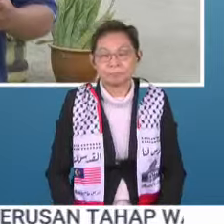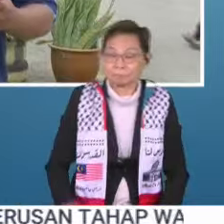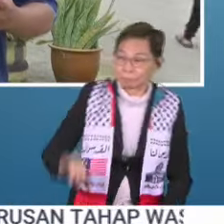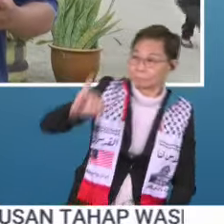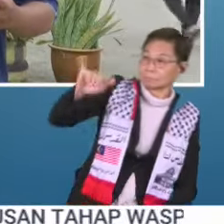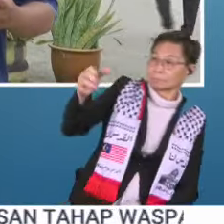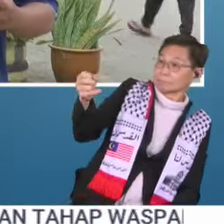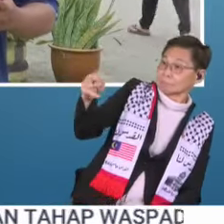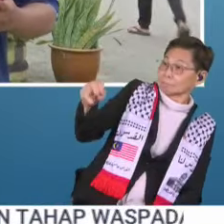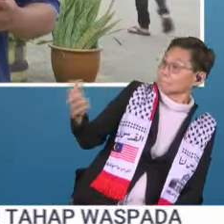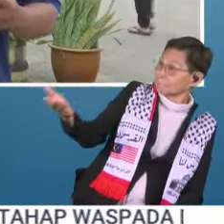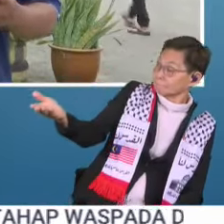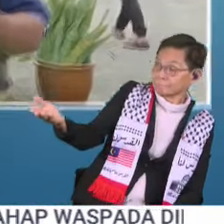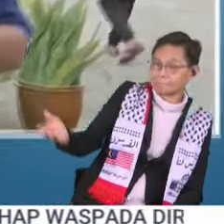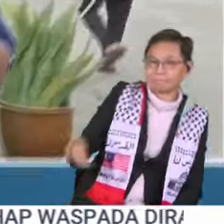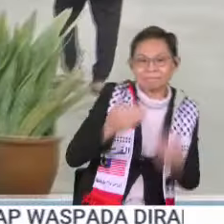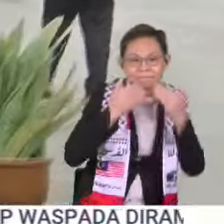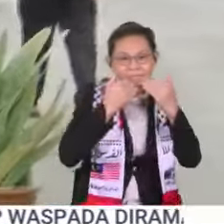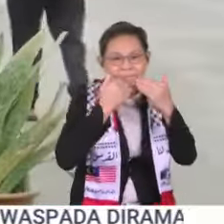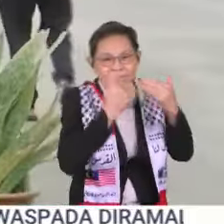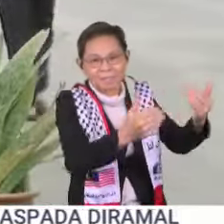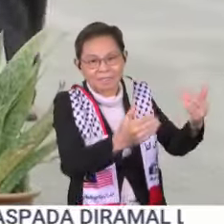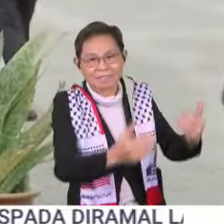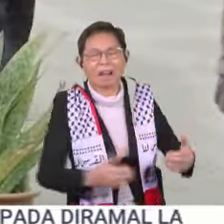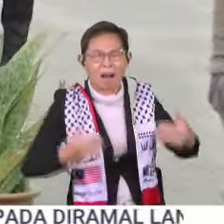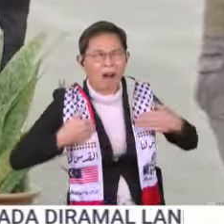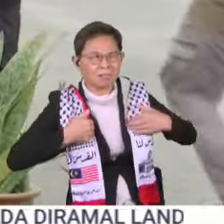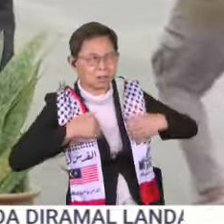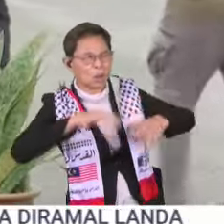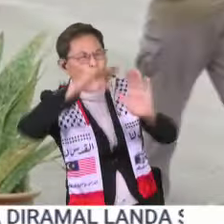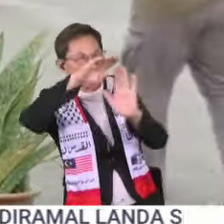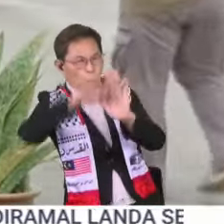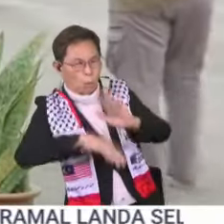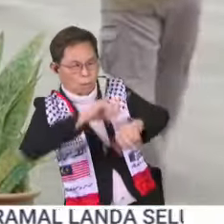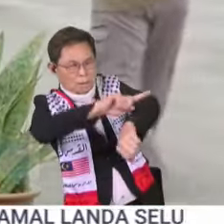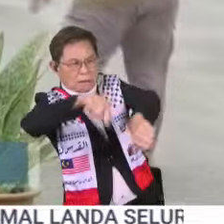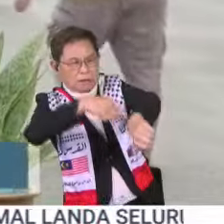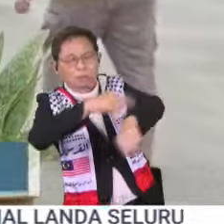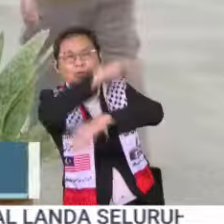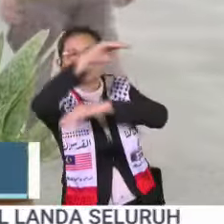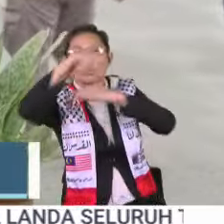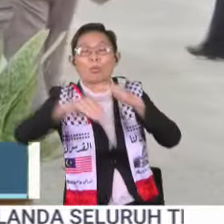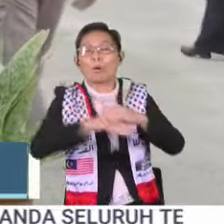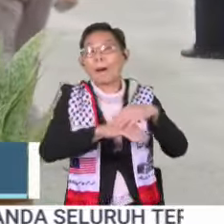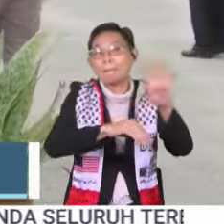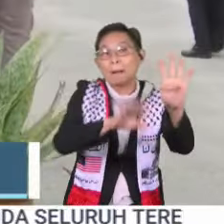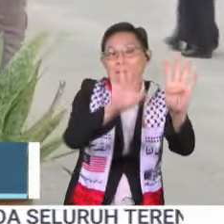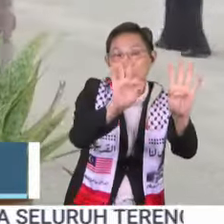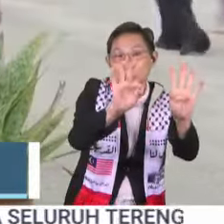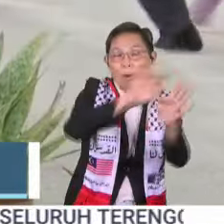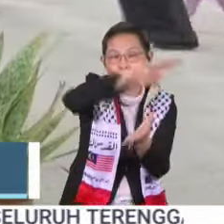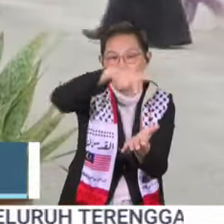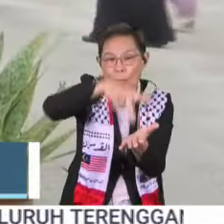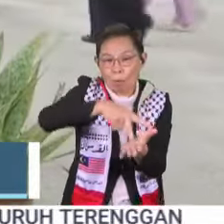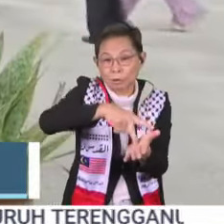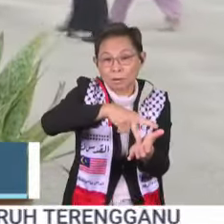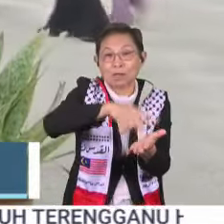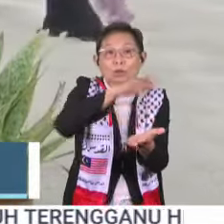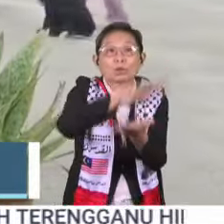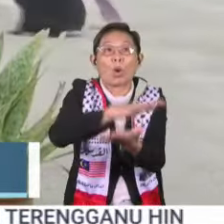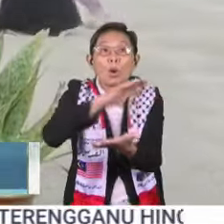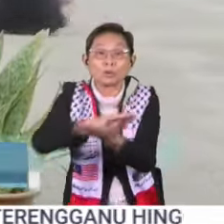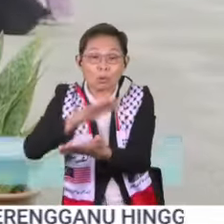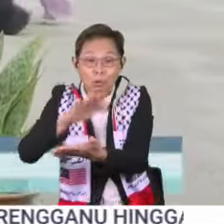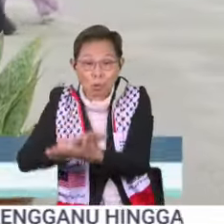Jasmine, silakan. Baik, terima kasih Nurul. Berbaki kurang satu jam dari sekarang, kesemua 49 pusat mengundi bagi pilihan raya